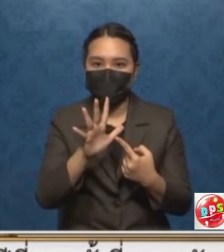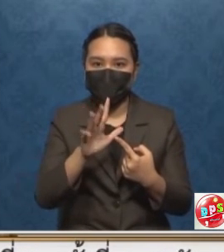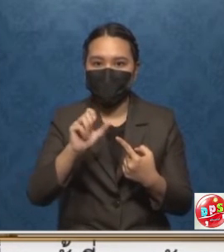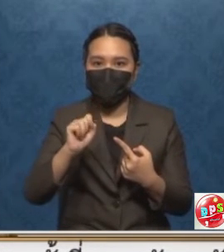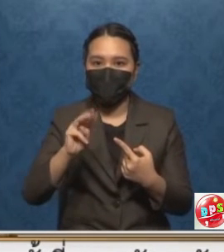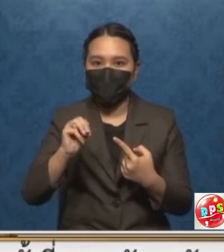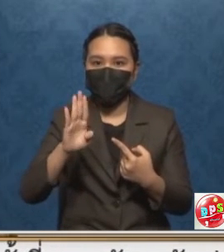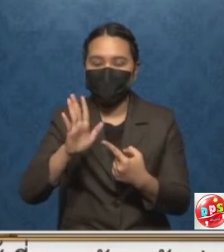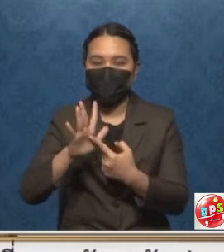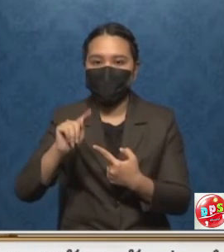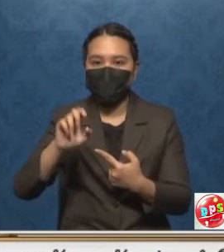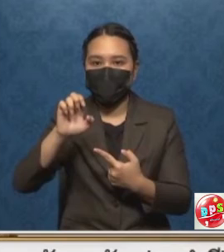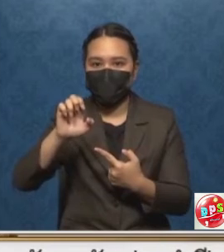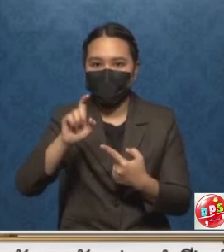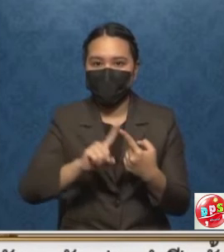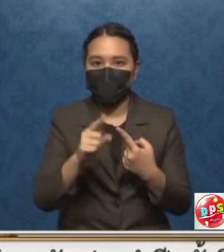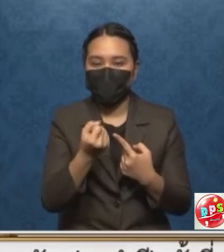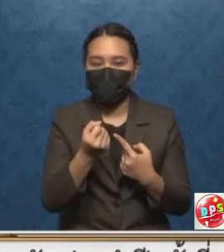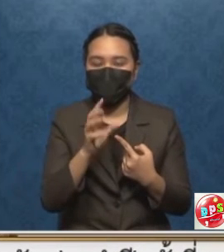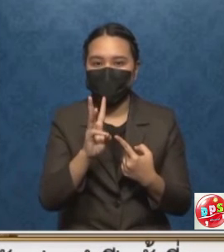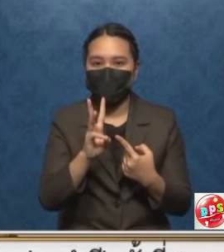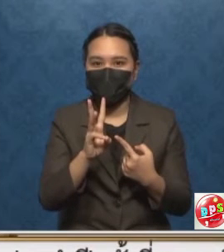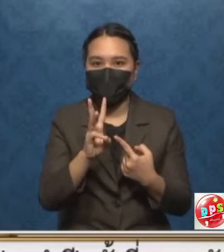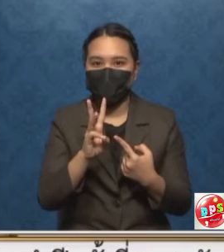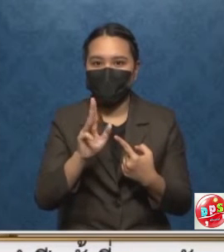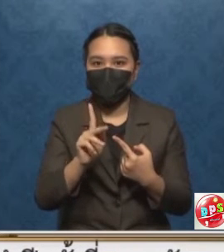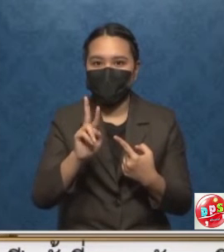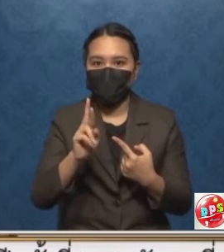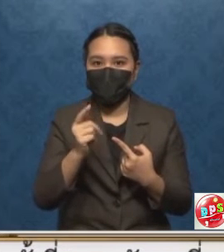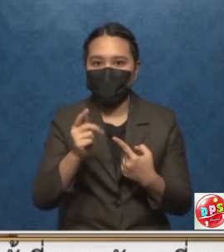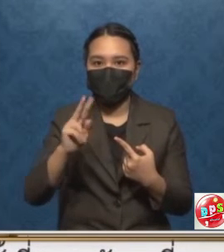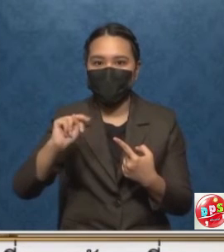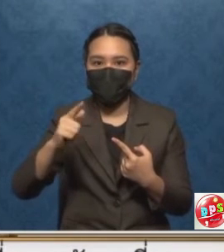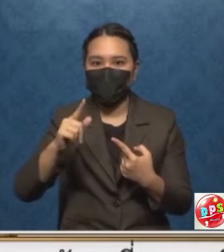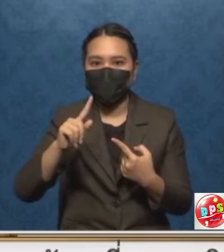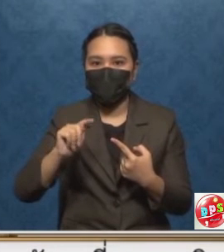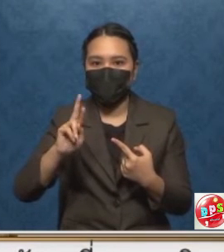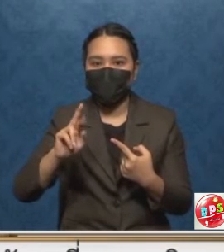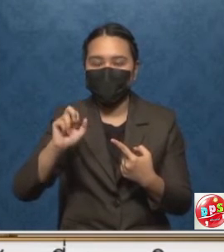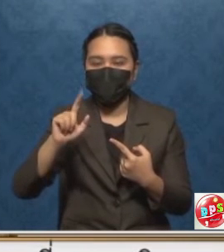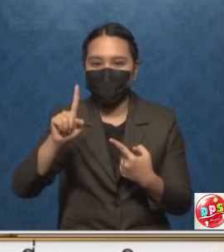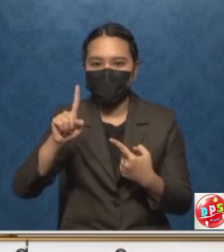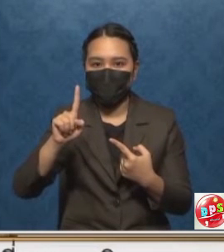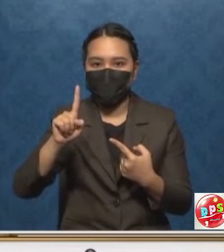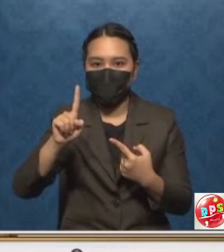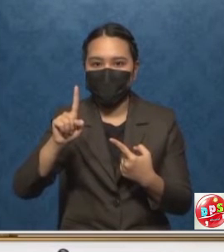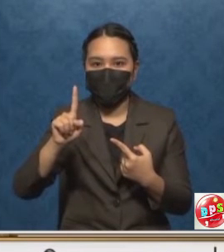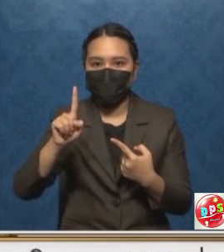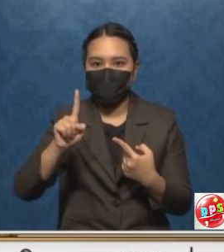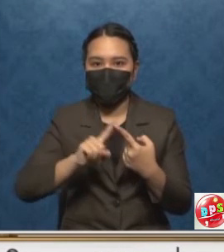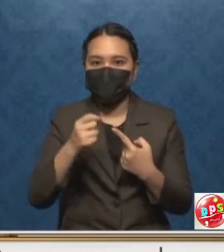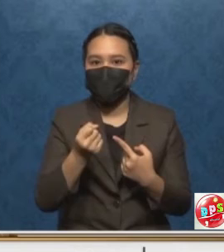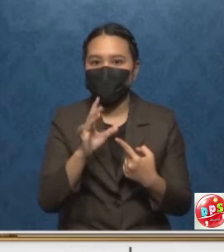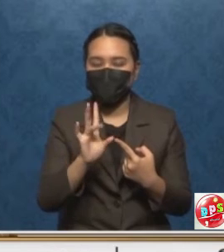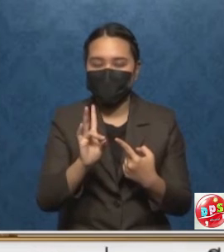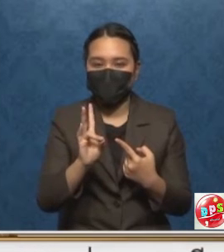สมบัตร อำนาคะ16. นายกองตรี อายาสิทศีสุวัน17.